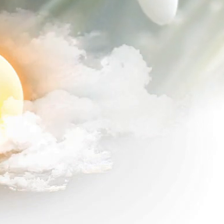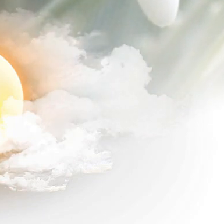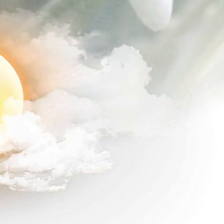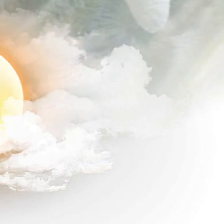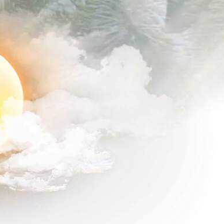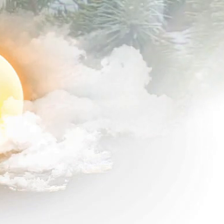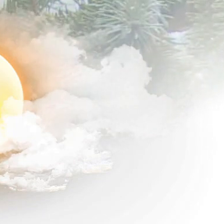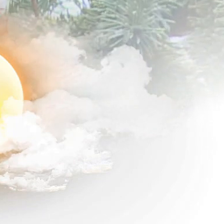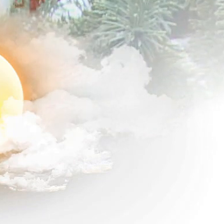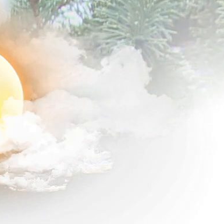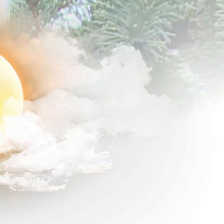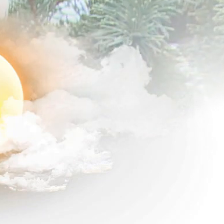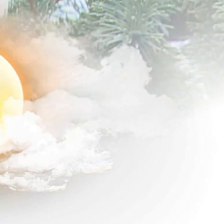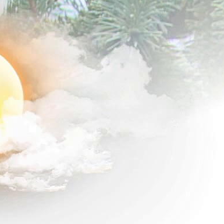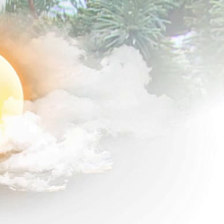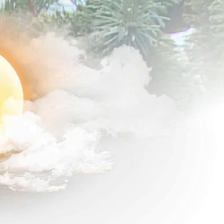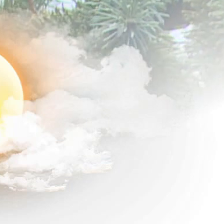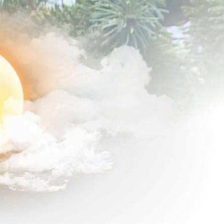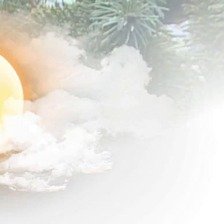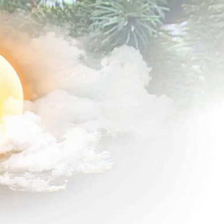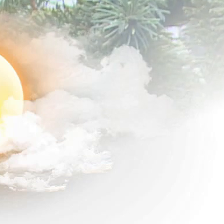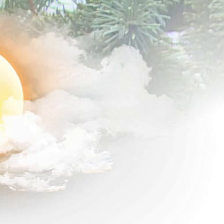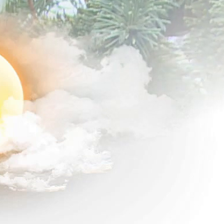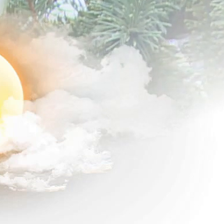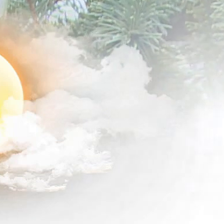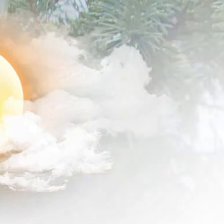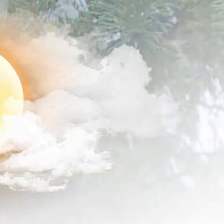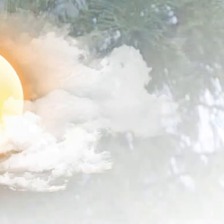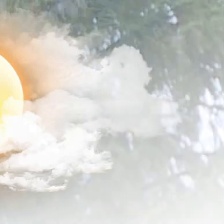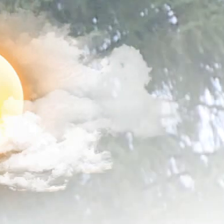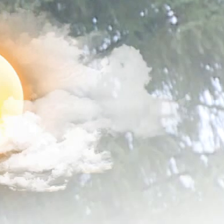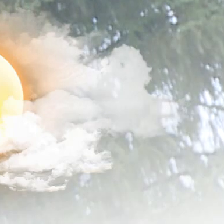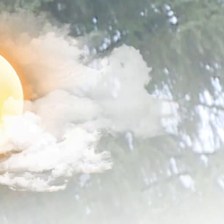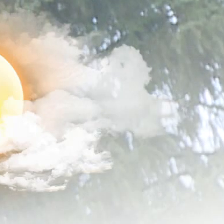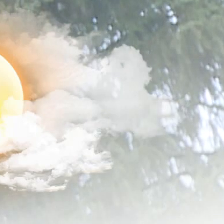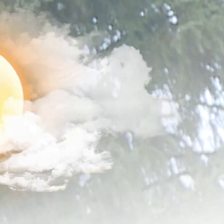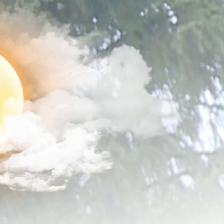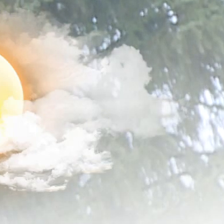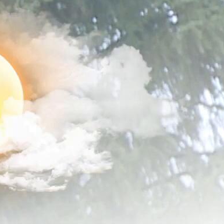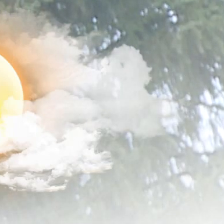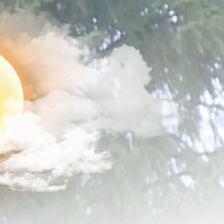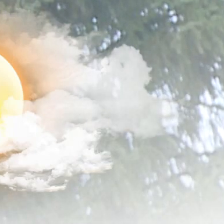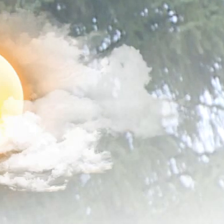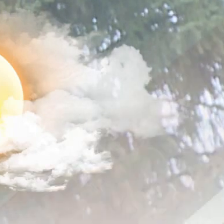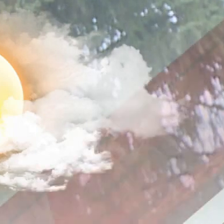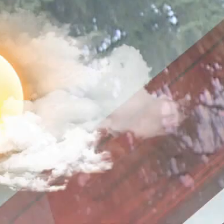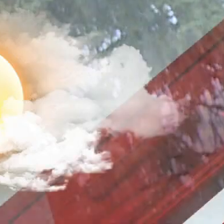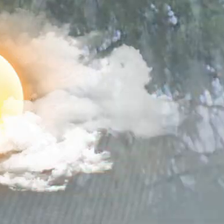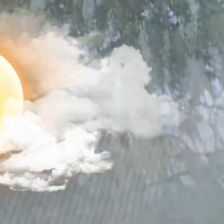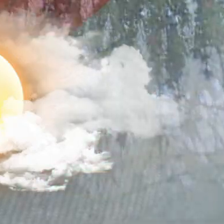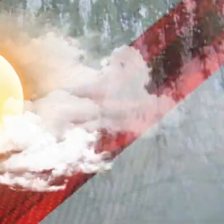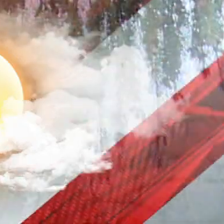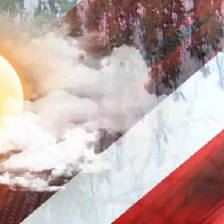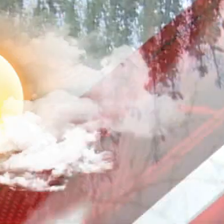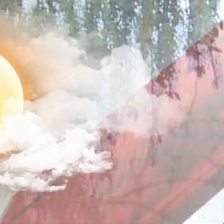60% вечарам. З улікам усіх метэаралагічных дадзеных, адчуваемая тэмпература паветра на працягу дня будзе